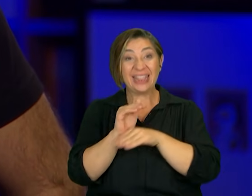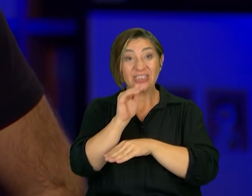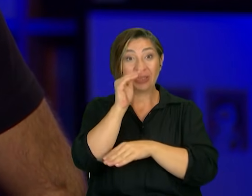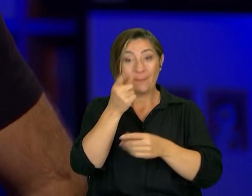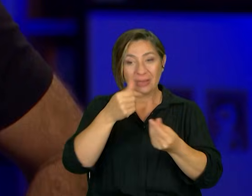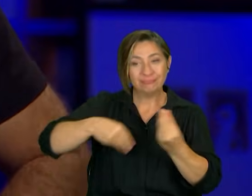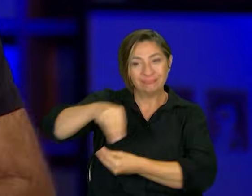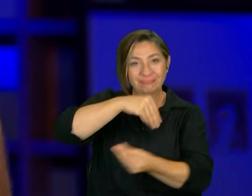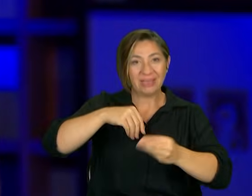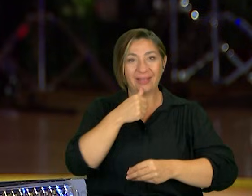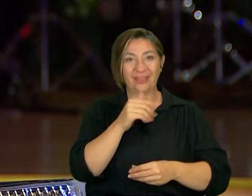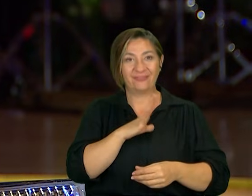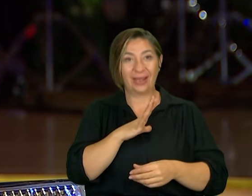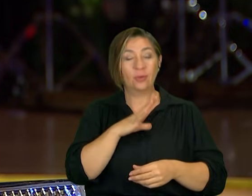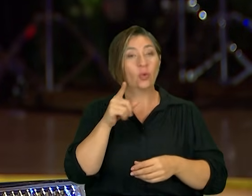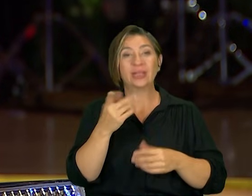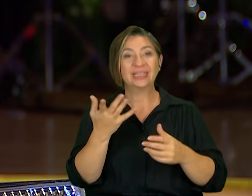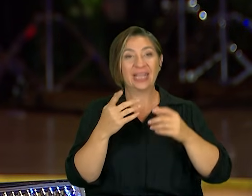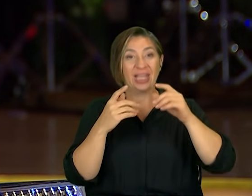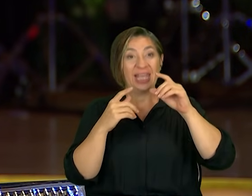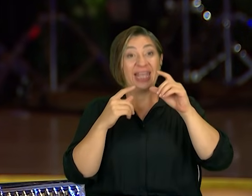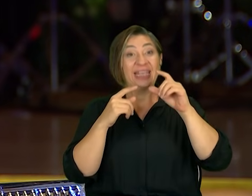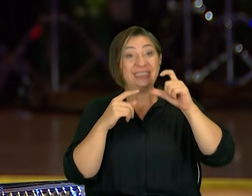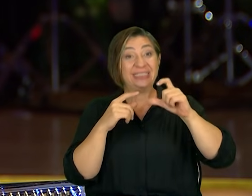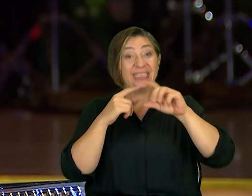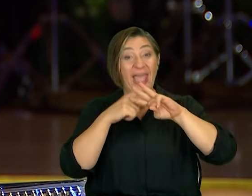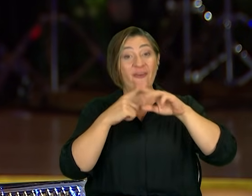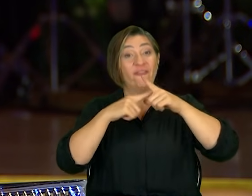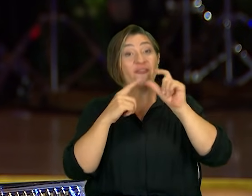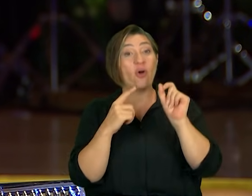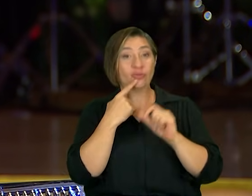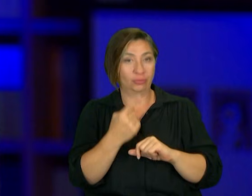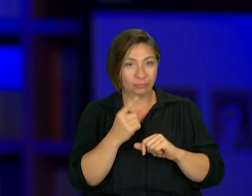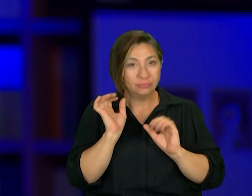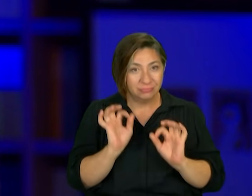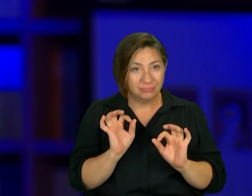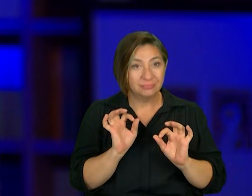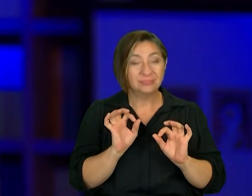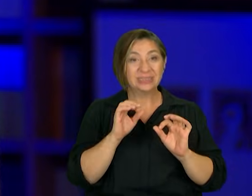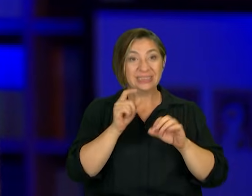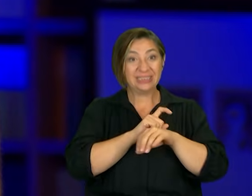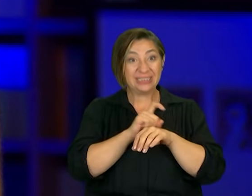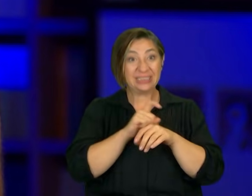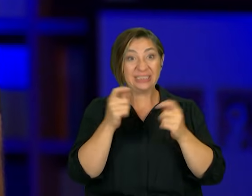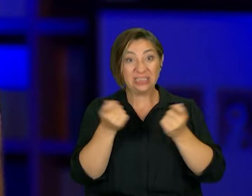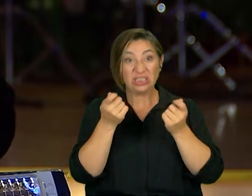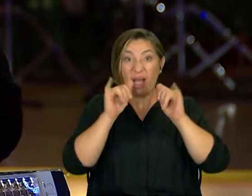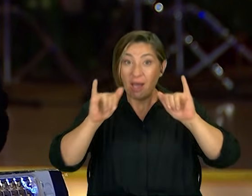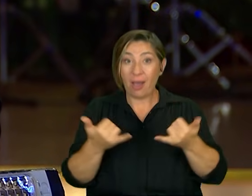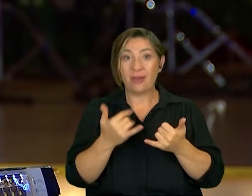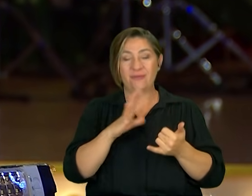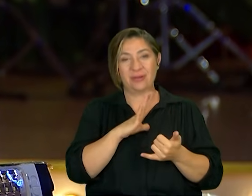yaşatan adam var. Ona da CFO diyoruz, değil mi? Evet. Ve stresli bir işin